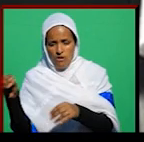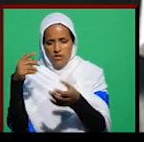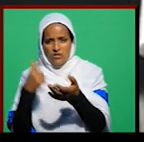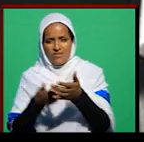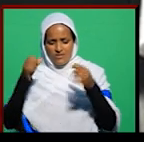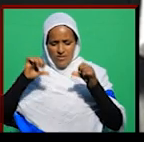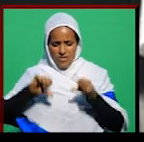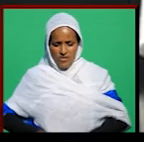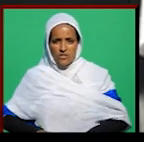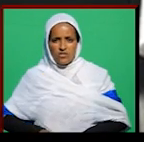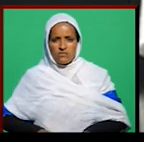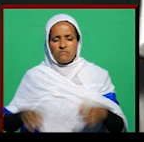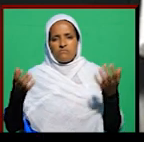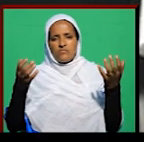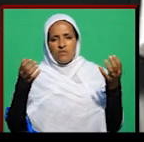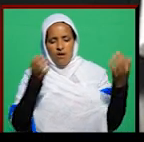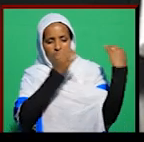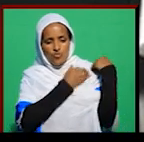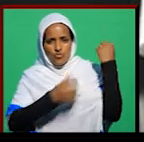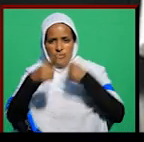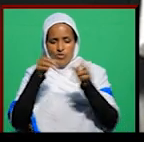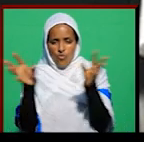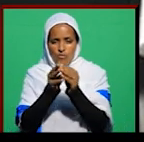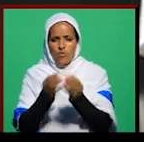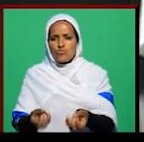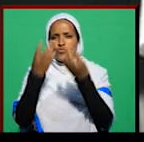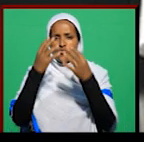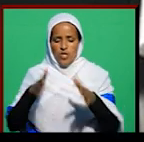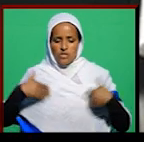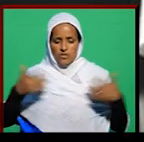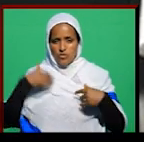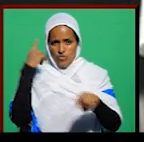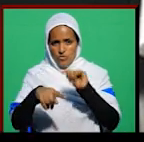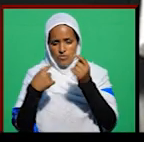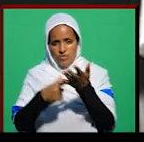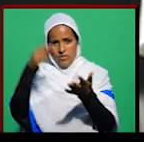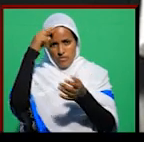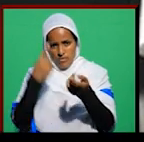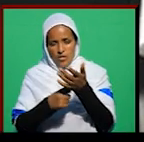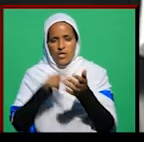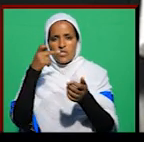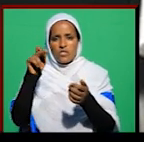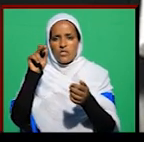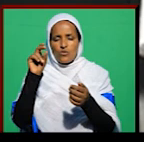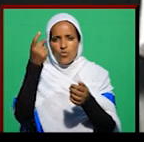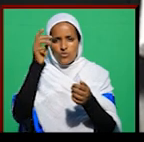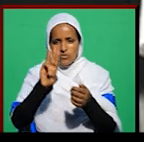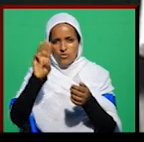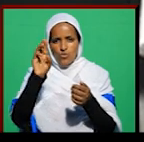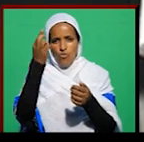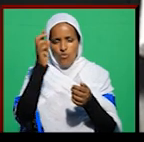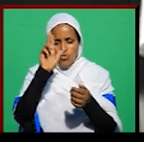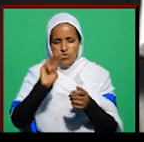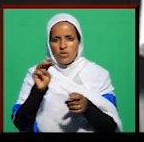ይህ ክደት አዝሎ የመጣ ጉባኤ ብዙዎቹ ሊያስደስታቸው አልቻለም። በዚህ አማካኝነትም ንቅዱስ ዲዮስቆሮስ የእስክንድርያው